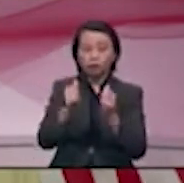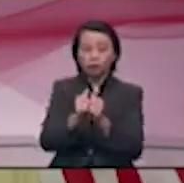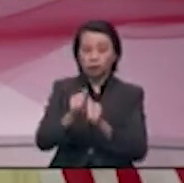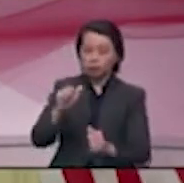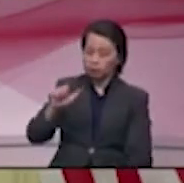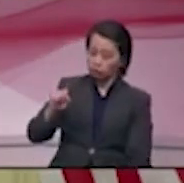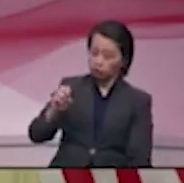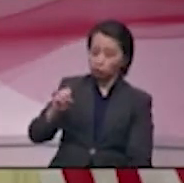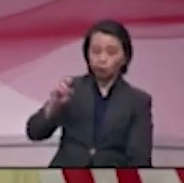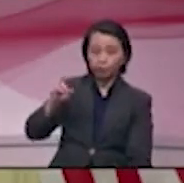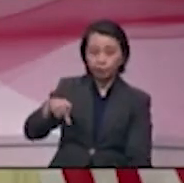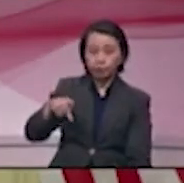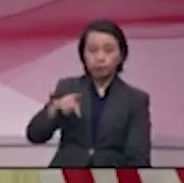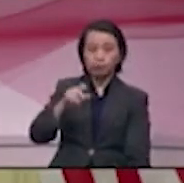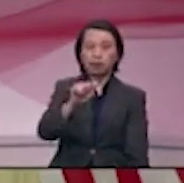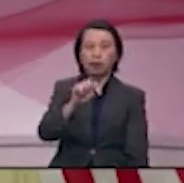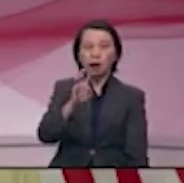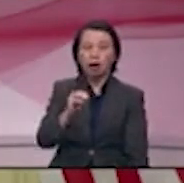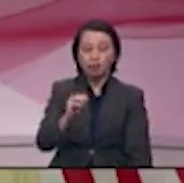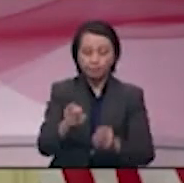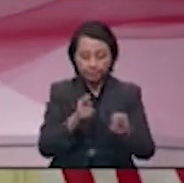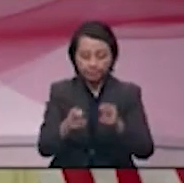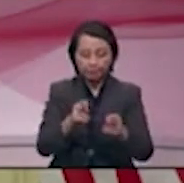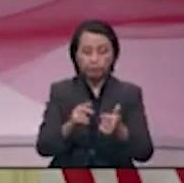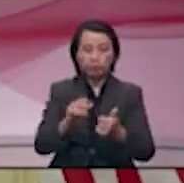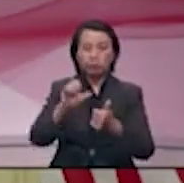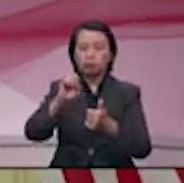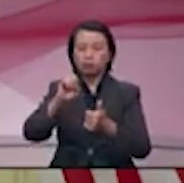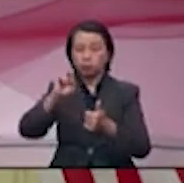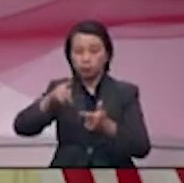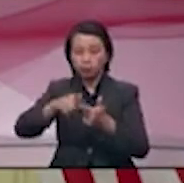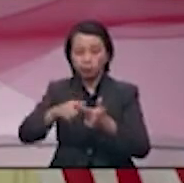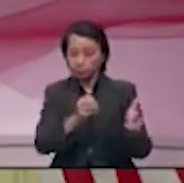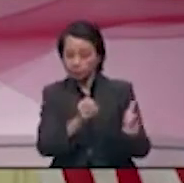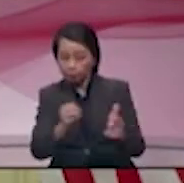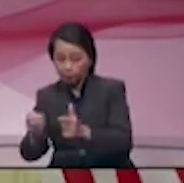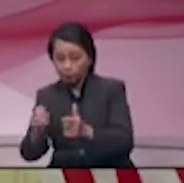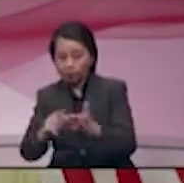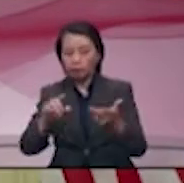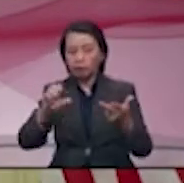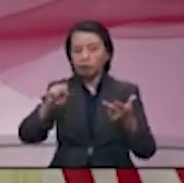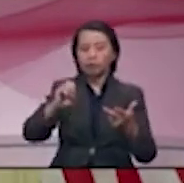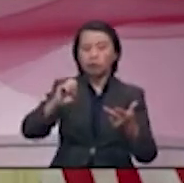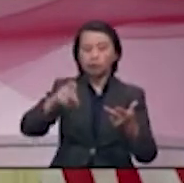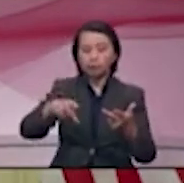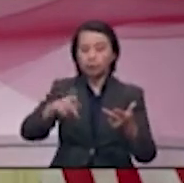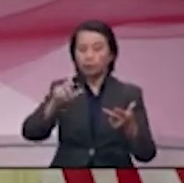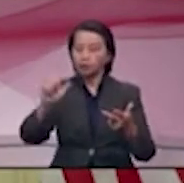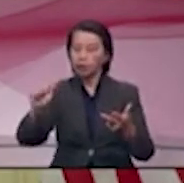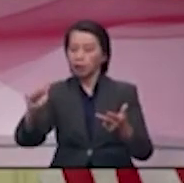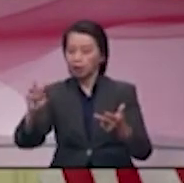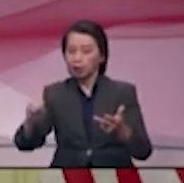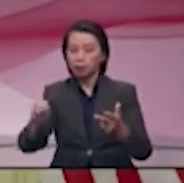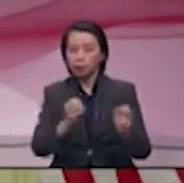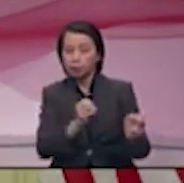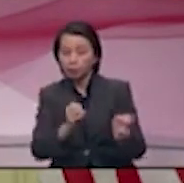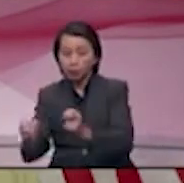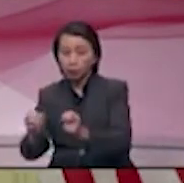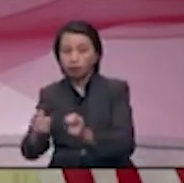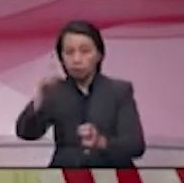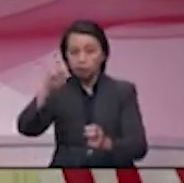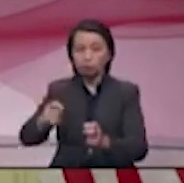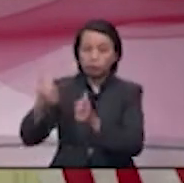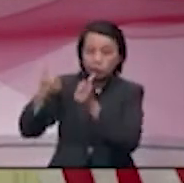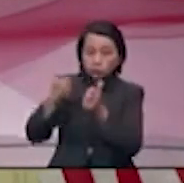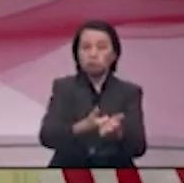am pengurusan e-shop am penghancuran dan es op-amp lanjuran yang